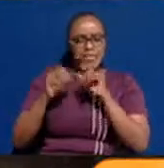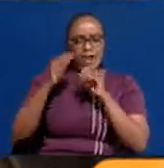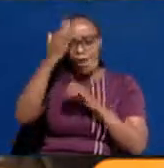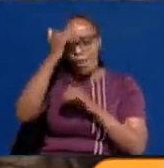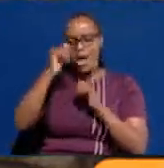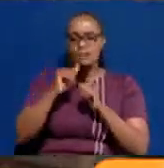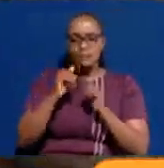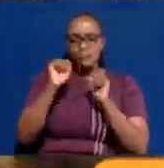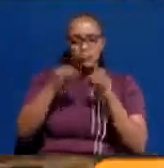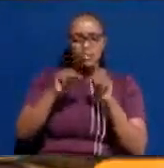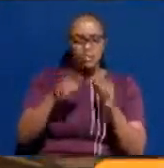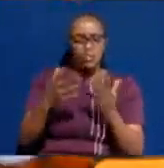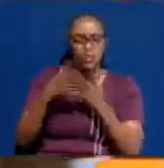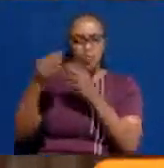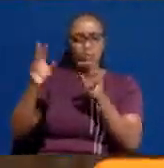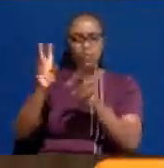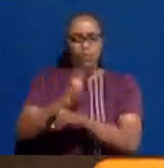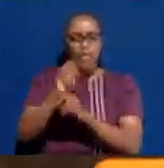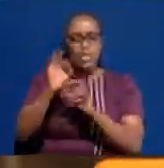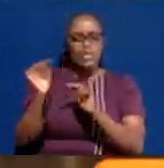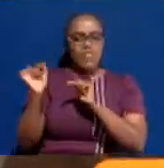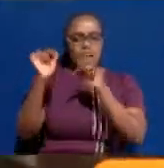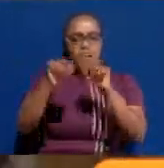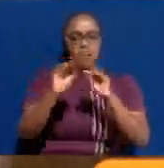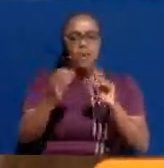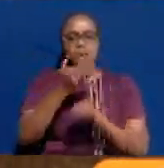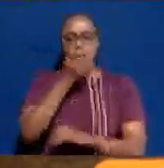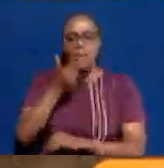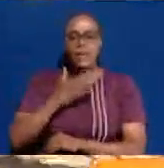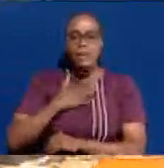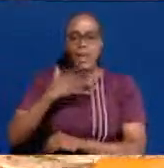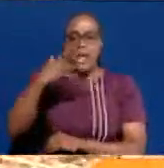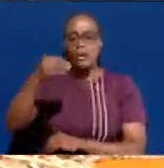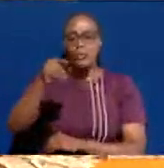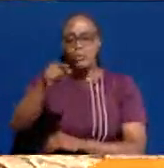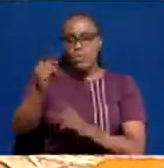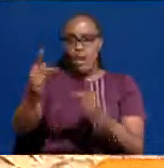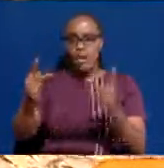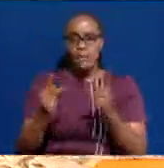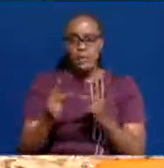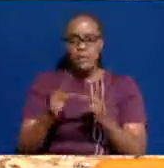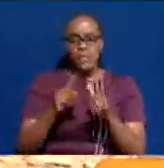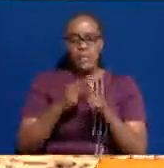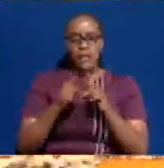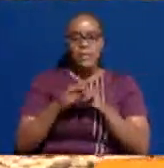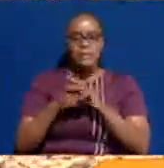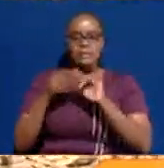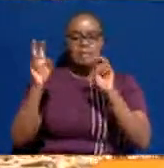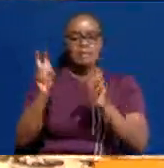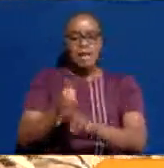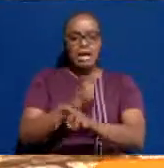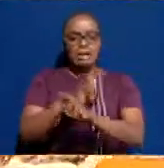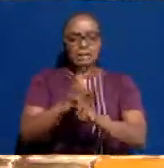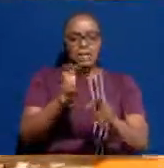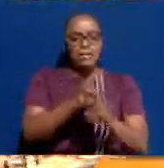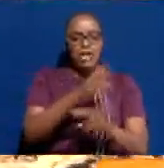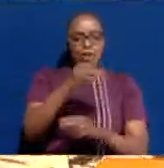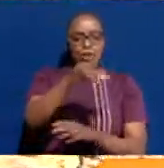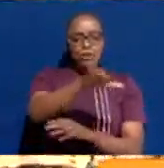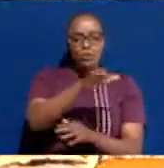nisiende nikawatafute kama hawaji, wacha niende kule wako. So nikaanza kuzurura, naenda kwa